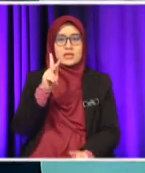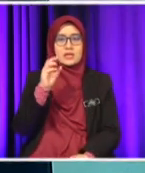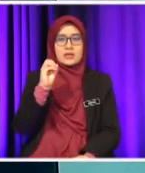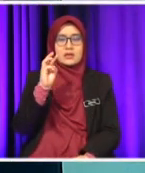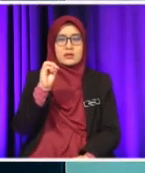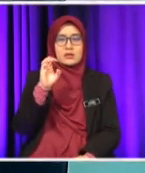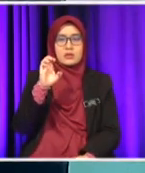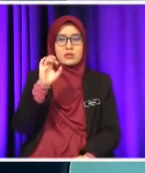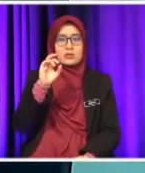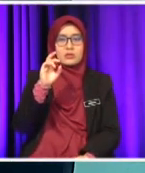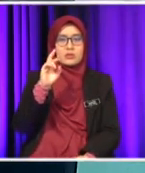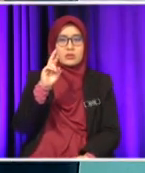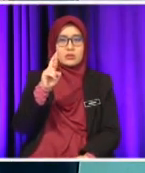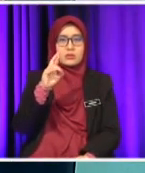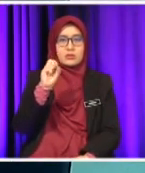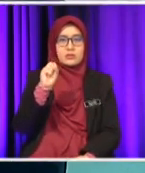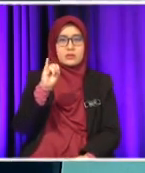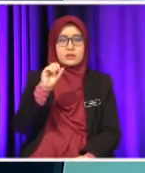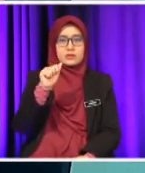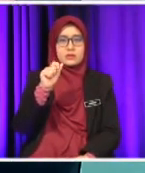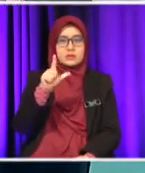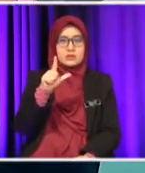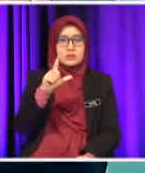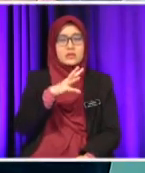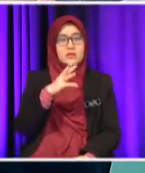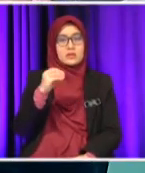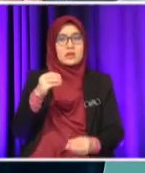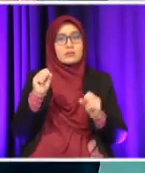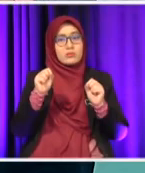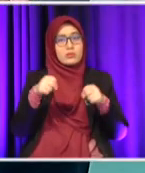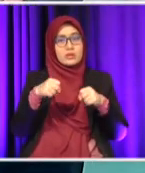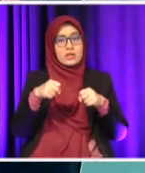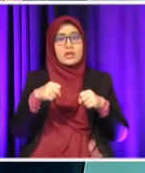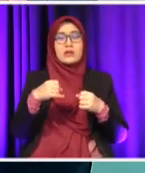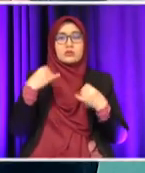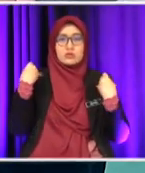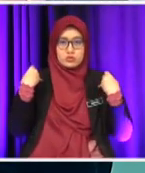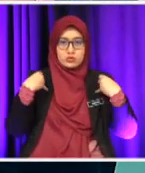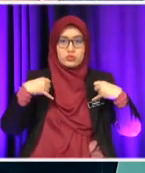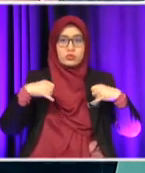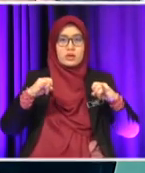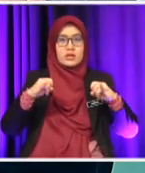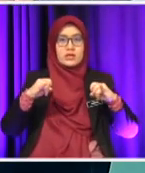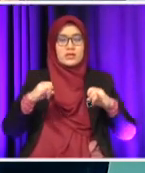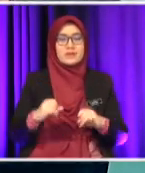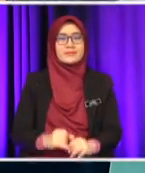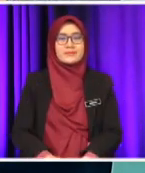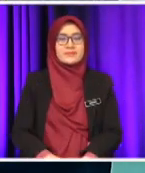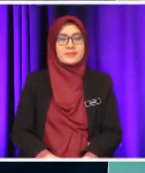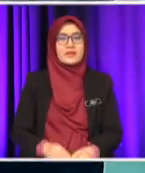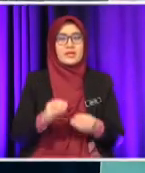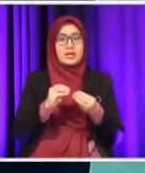eee dan mulai menarik kalau enggak main lah eh oke seterusnya nunggu yang kelima